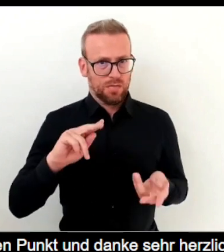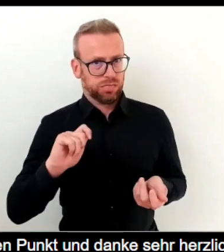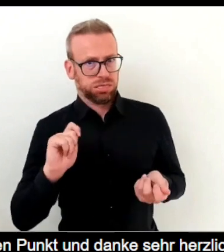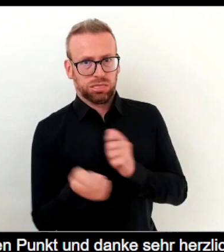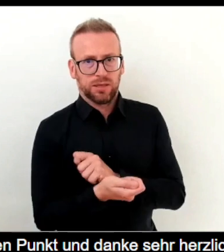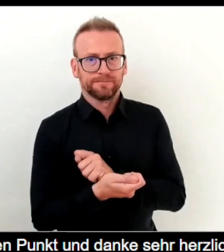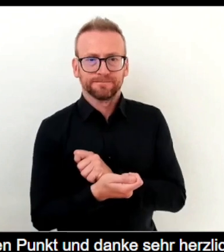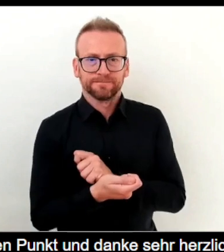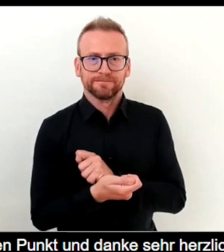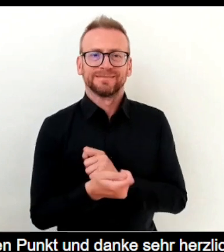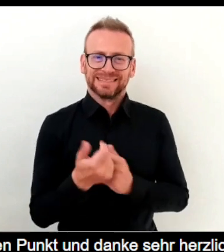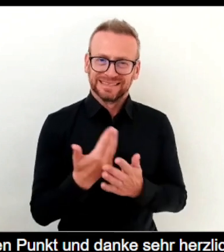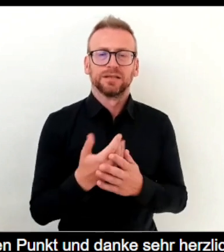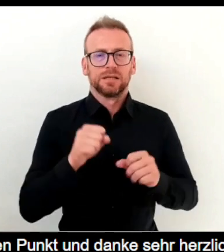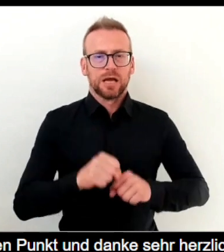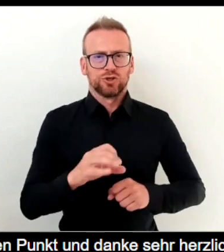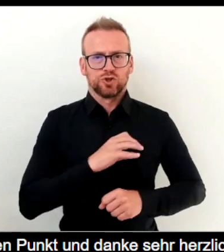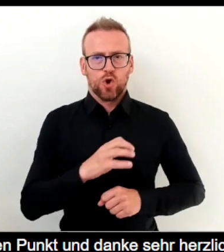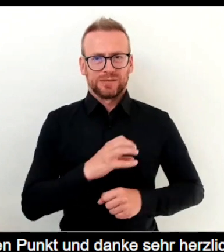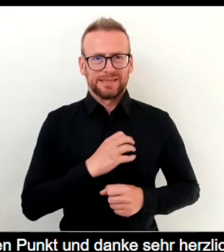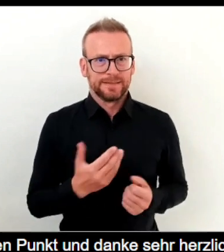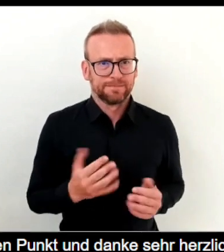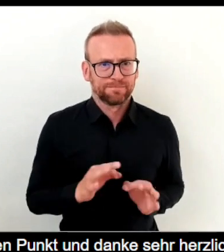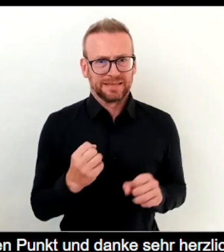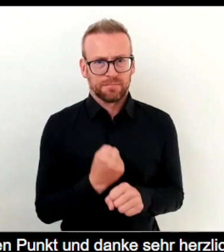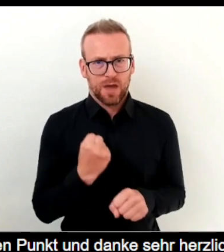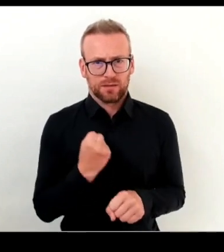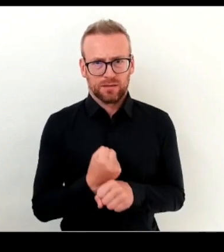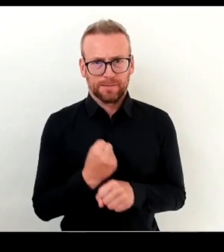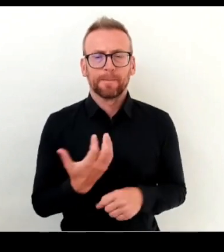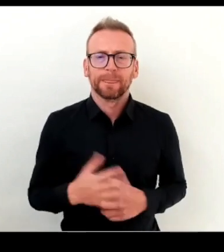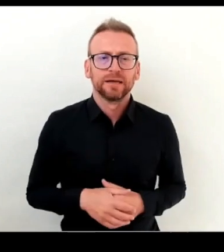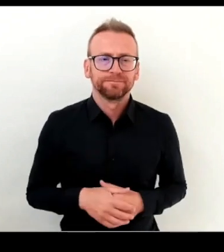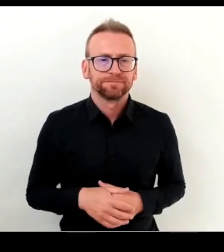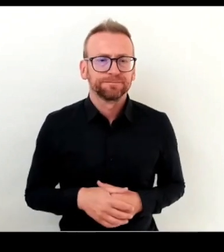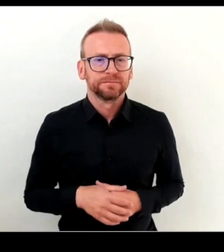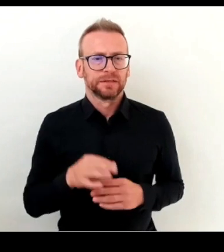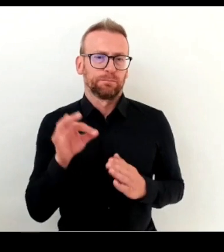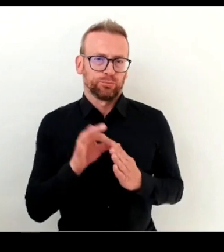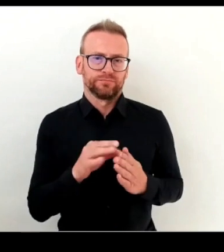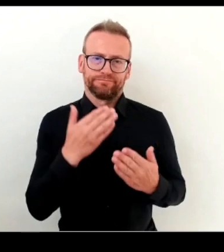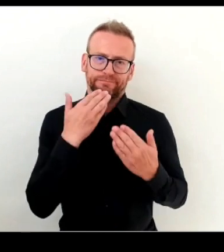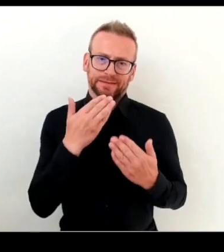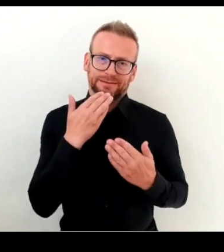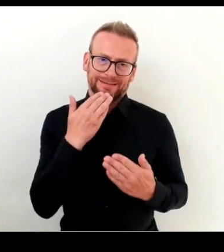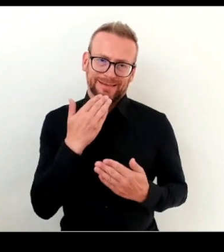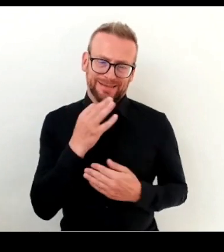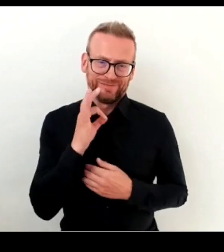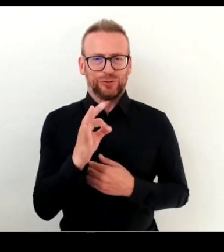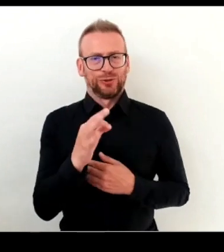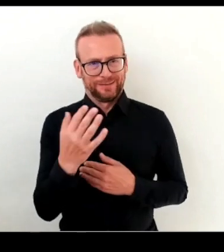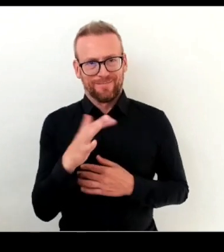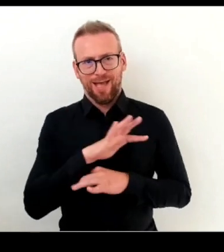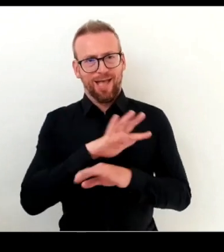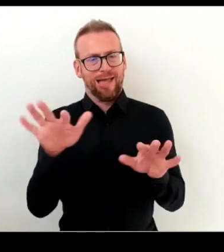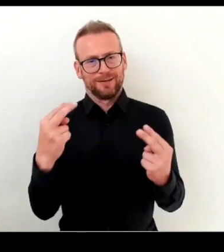alte Wagnerianerin, kommt dazu. Ich bin ja auch seit vielen Jahren auf dem Weg dazu, großer Wagner-Fan zu werden. Und wie gesagt, ich bin auf dem